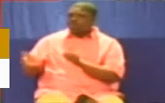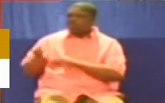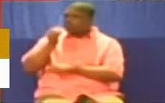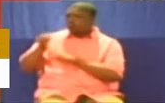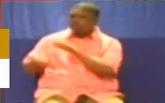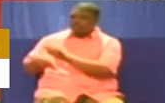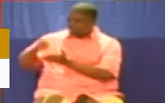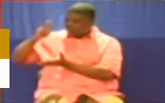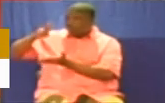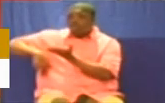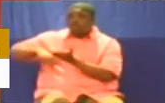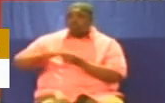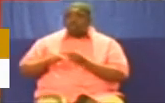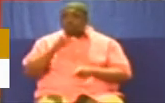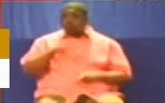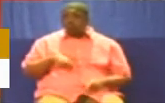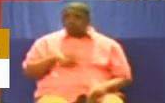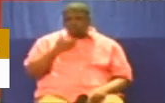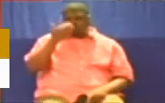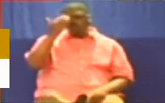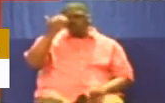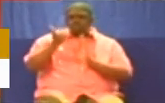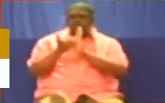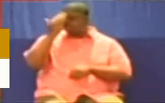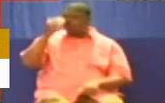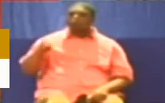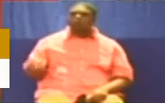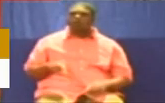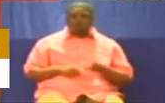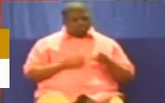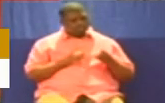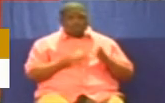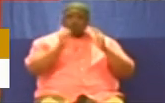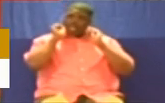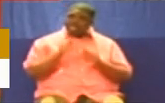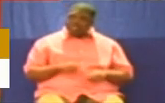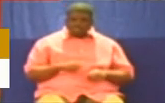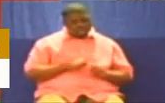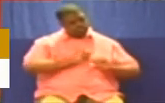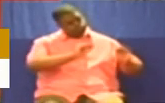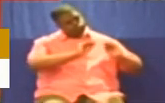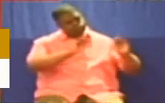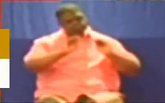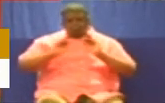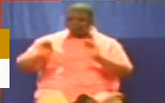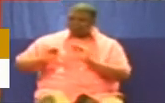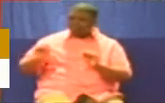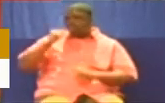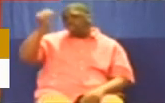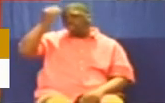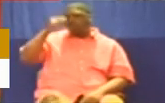mwendeshaji anayetambulika kisheria. Lakini jambo la tatu, lazima elimu iwe imetolewa ya kutosha kwa